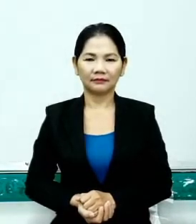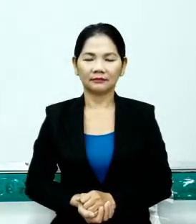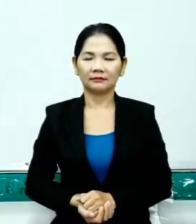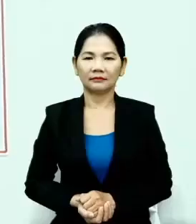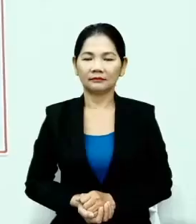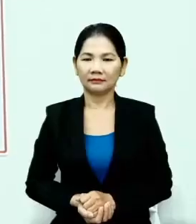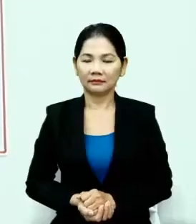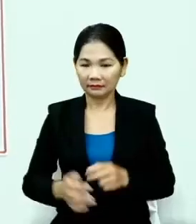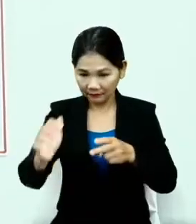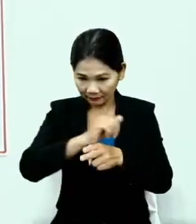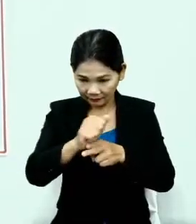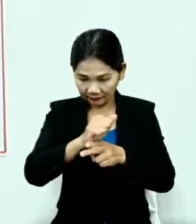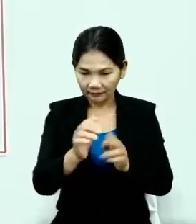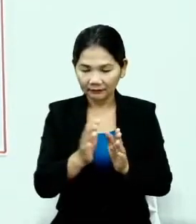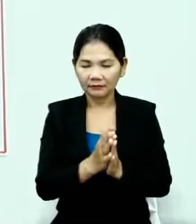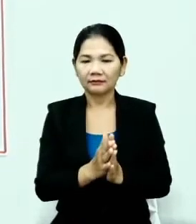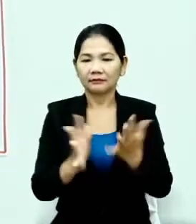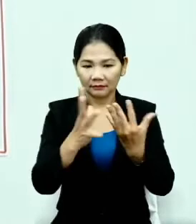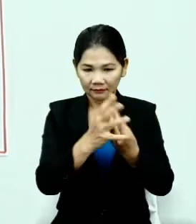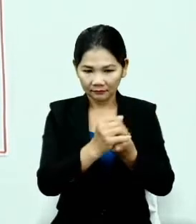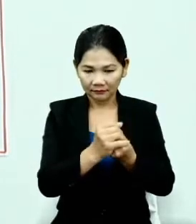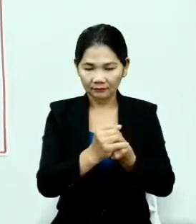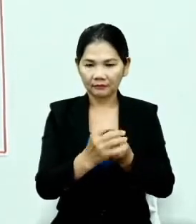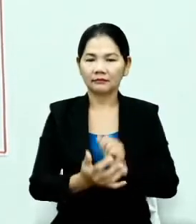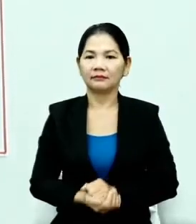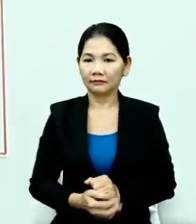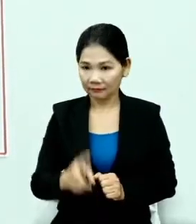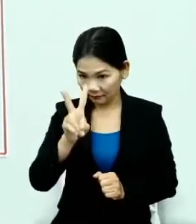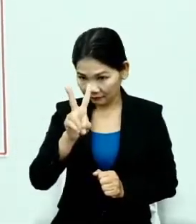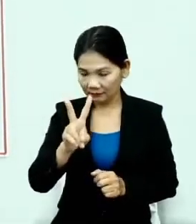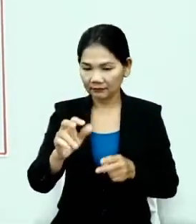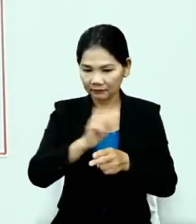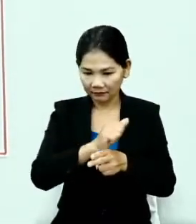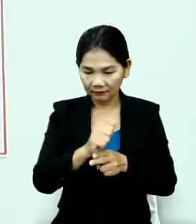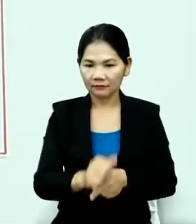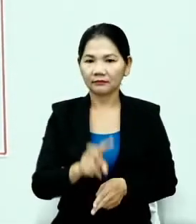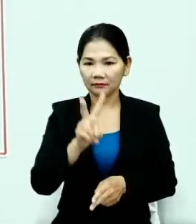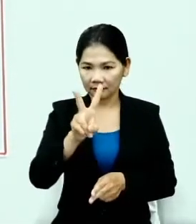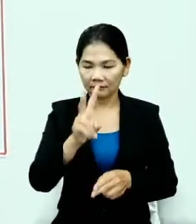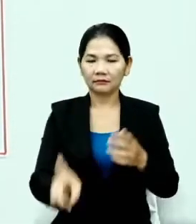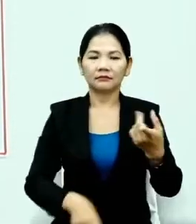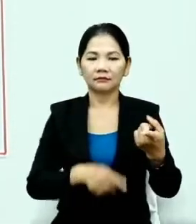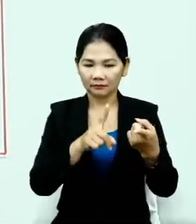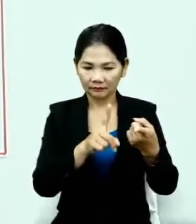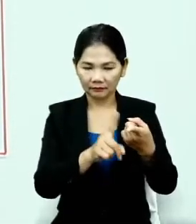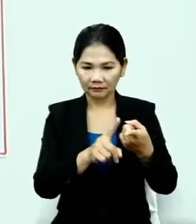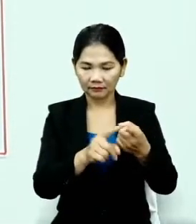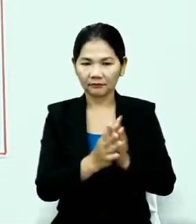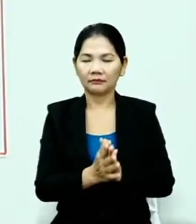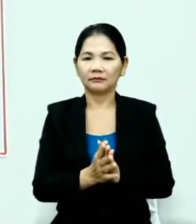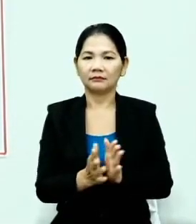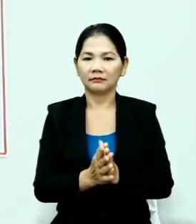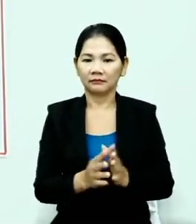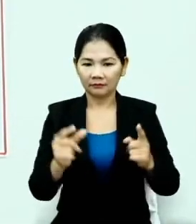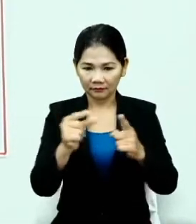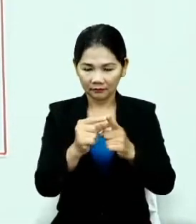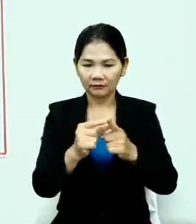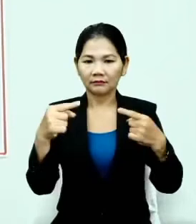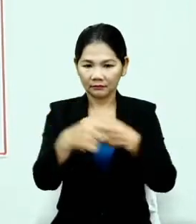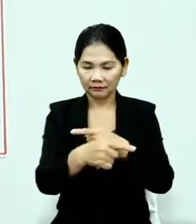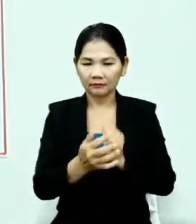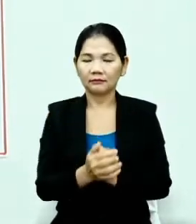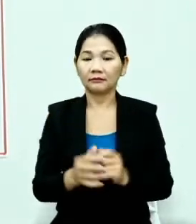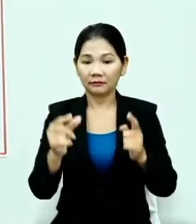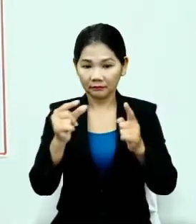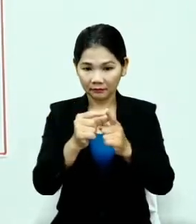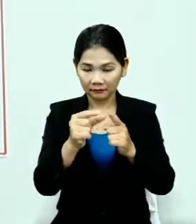Chúng chứng lùm hạt nạ cừu miên chùm nuôn. Chá, pi lùm hạt nạ con. Chá, tìm muối. Cho rô bạc để sạp.